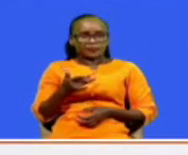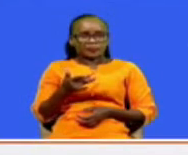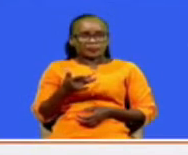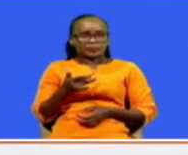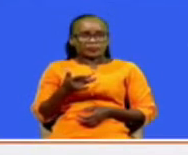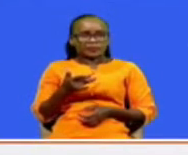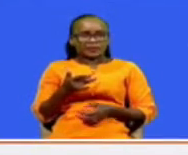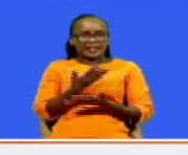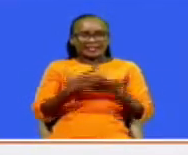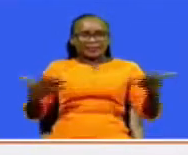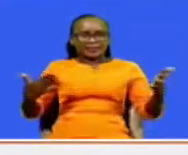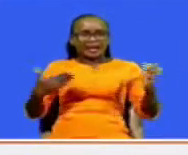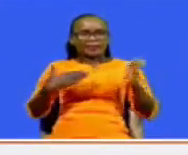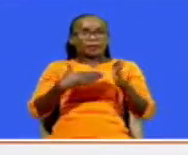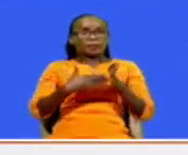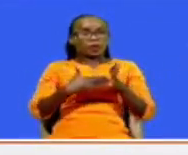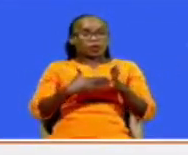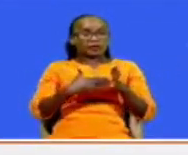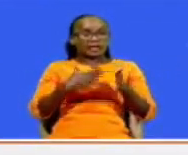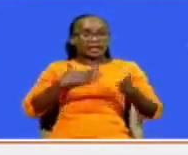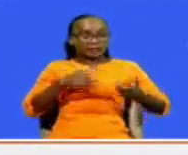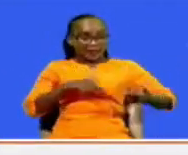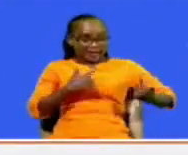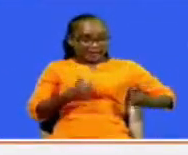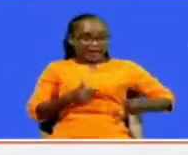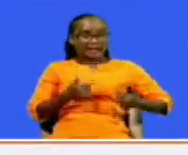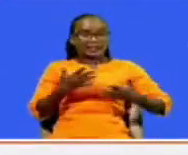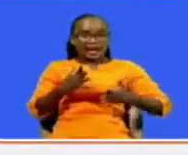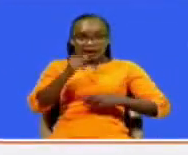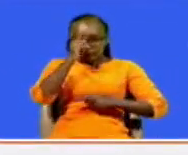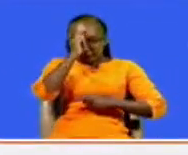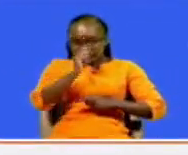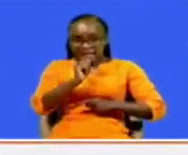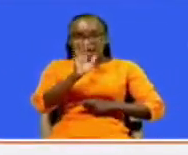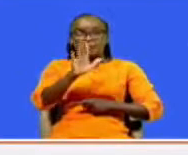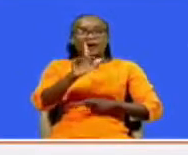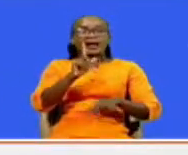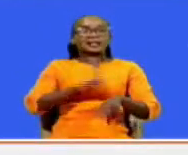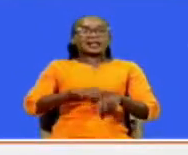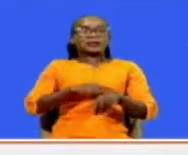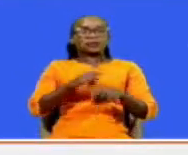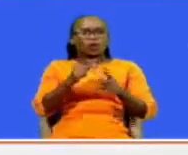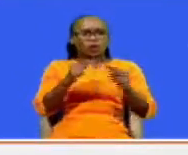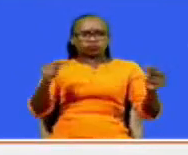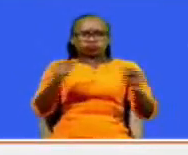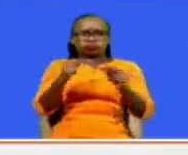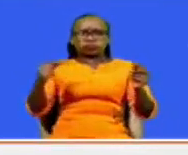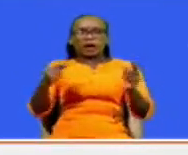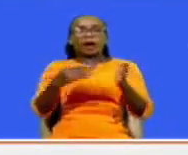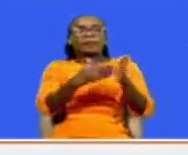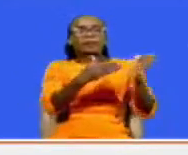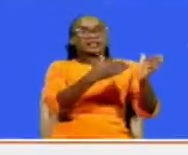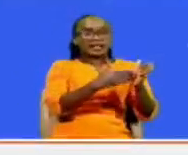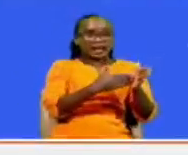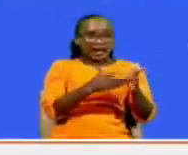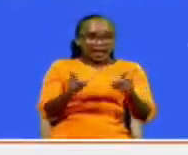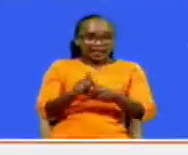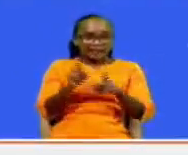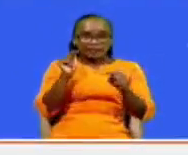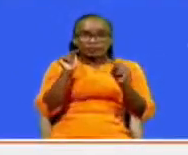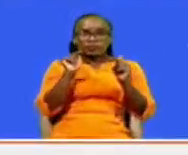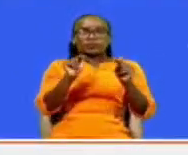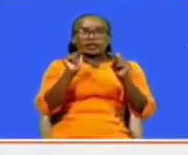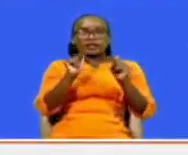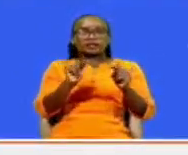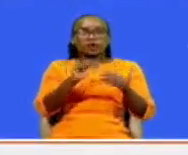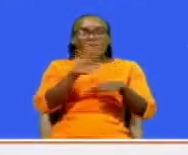kitu kimekwama hapa ndani. Ilibainika kwamba mishipa yake tano ilikuwa imefungana. Hata hivyo, analaumu raibu